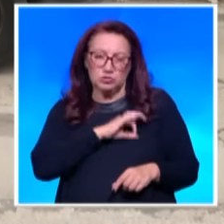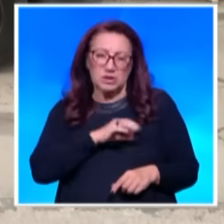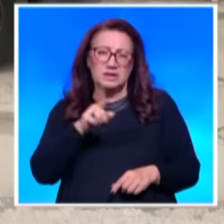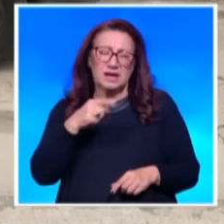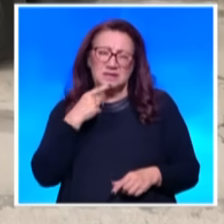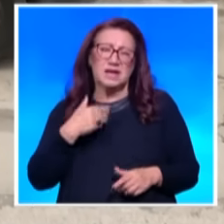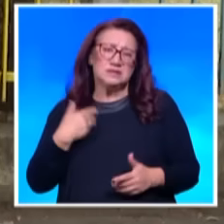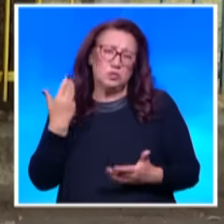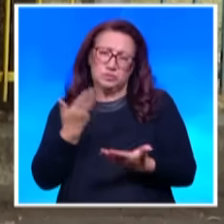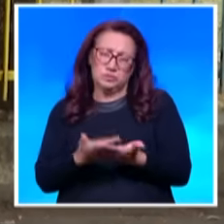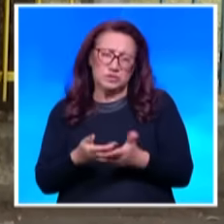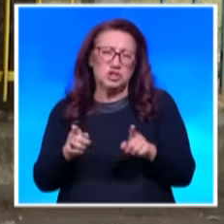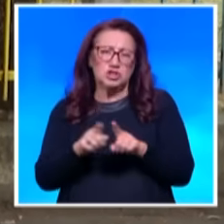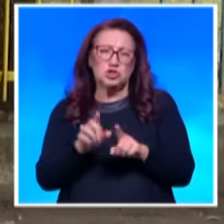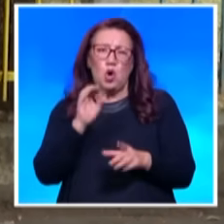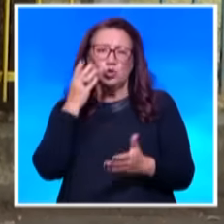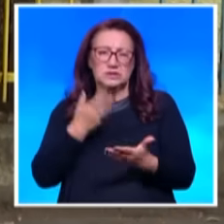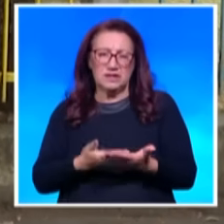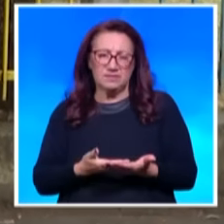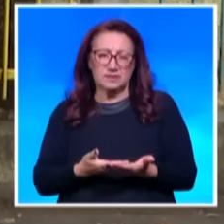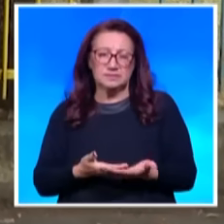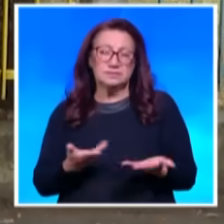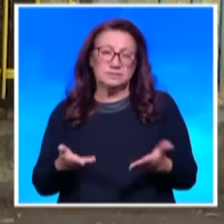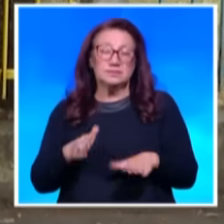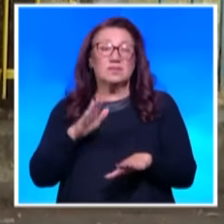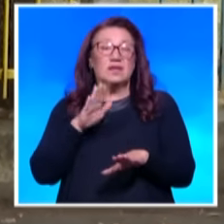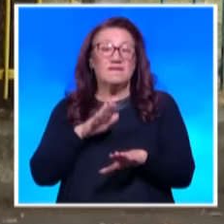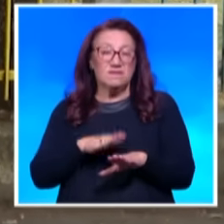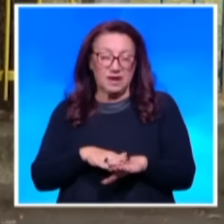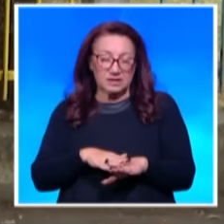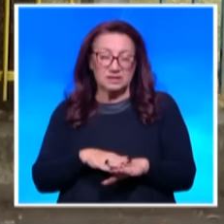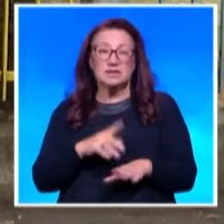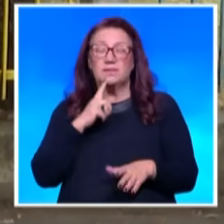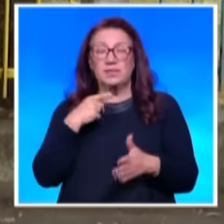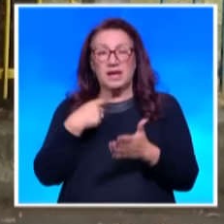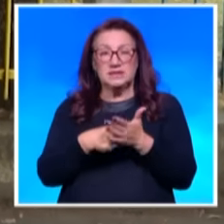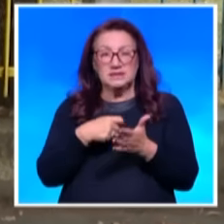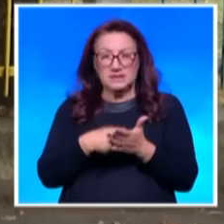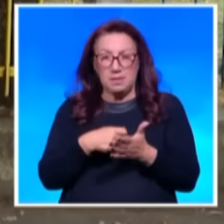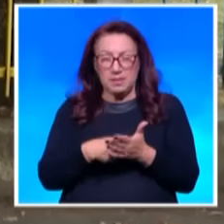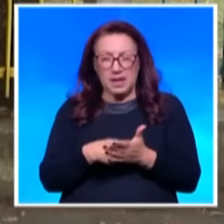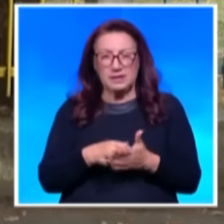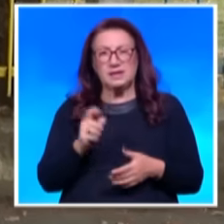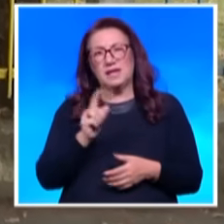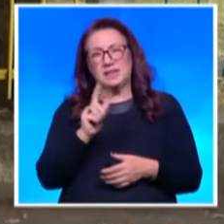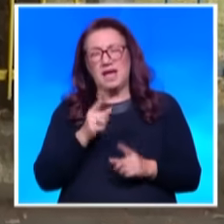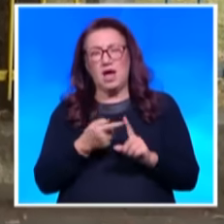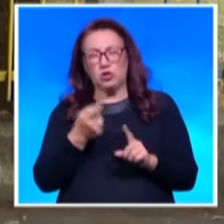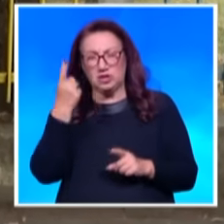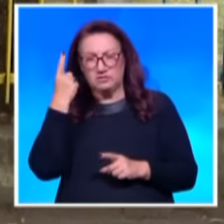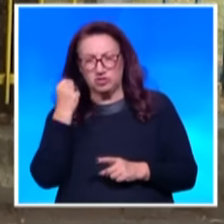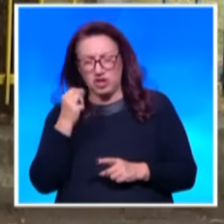сила. Факт е, че нито заплатите на педиатрите са такива от вчера, нито натрупаната им отпуска е такава от вчера,